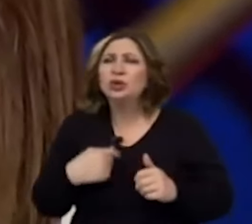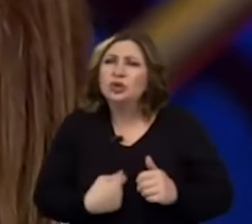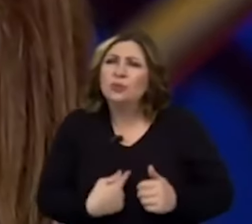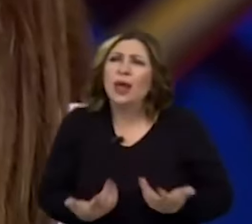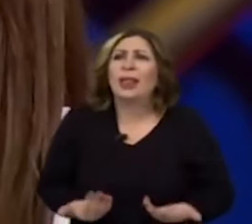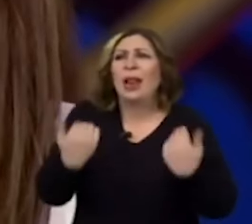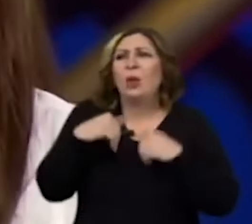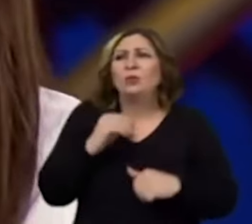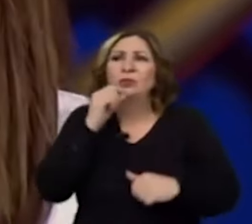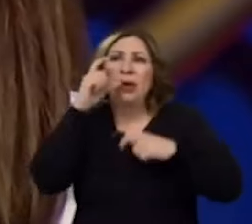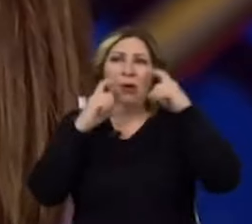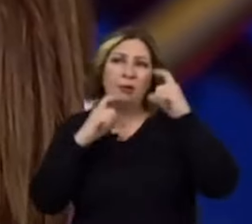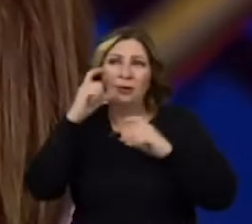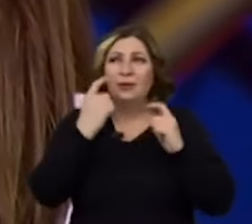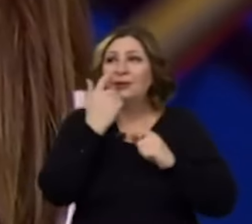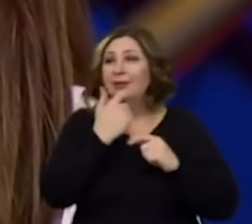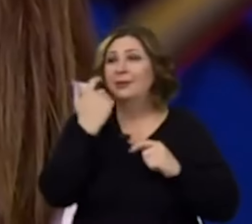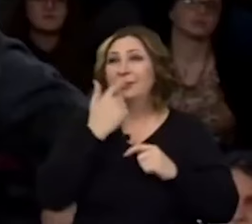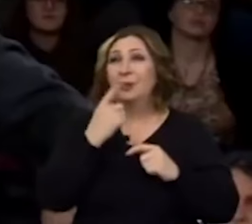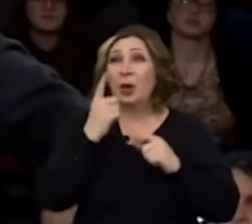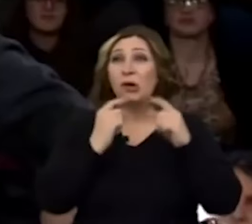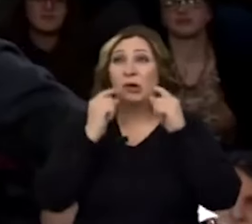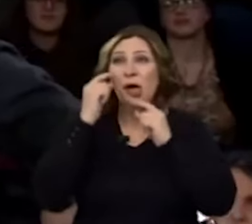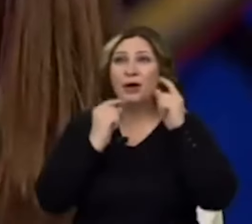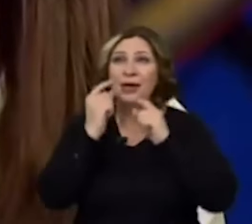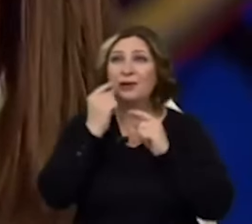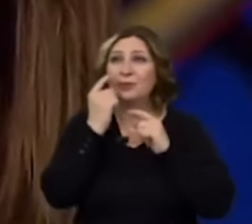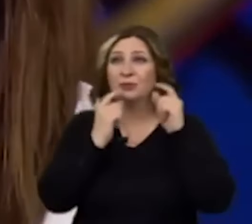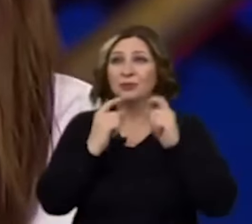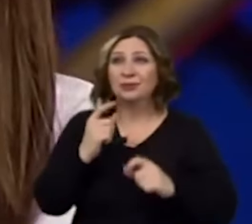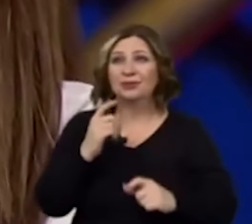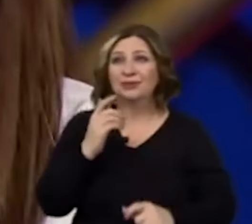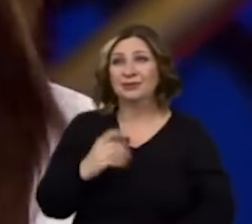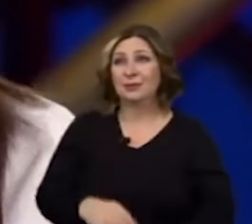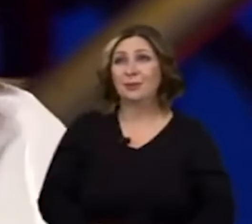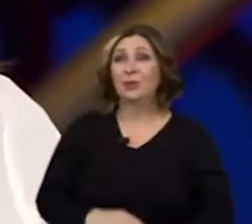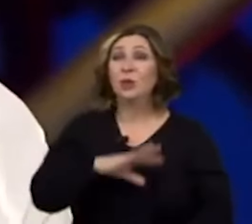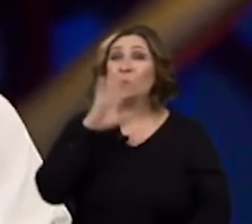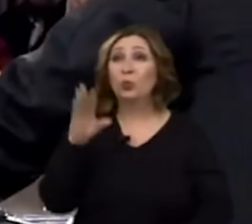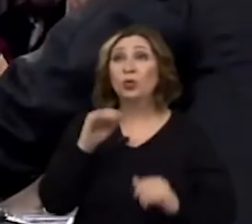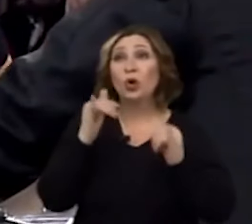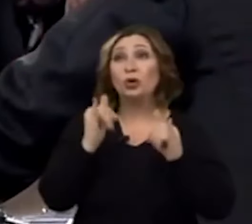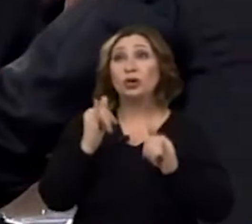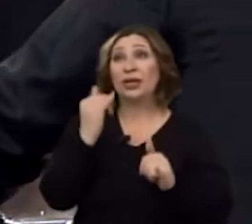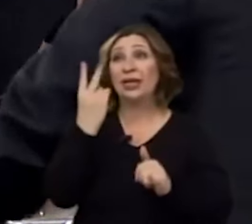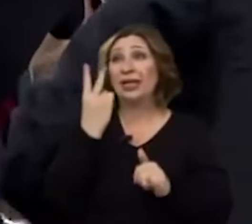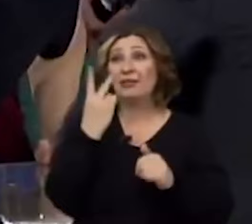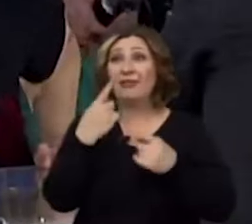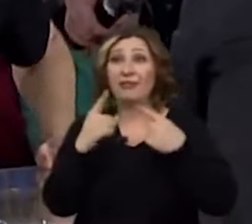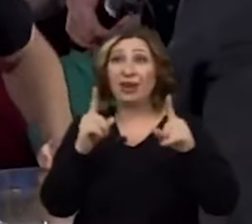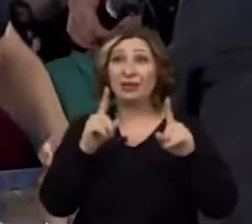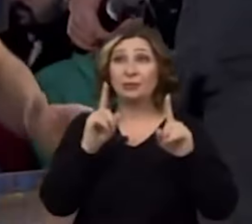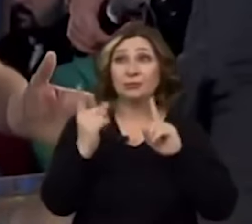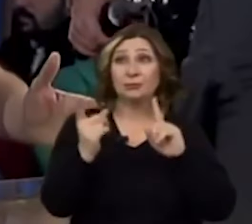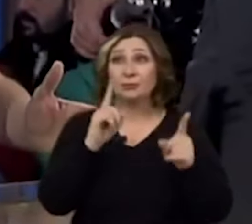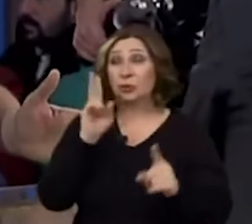içimden gelen bir şeydi. Böyle daha hani... Bak dudaklara bak. Kadın kendince öyle bir şey yapmış filan. Bak, bütün oyuncular farklı iki karakter oynuyor oyunda,